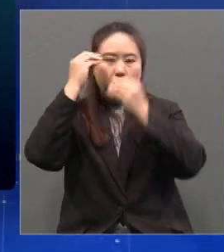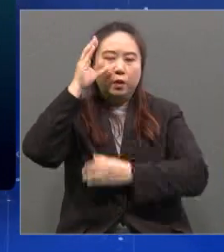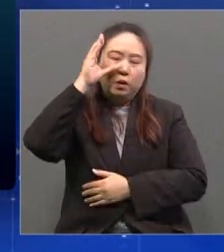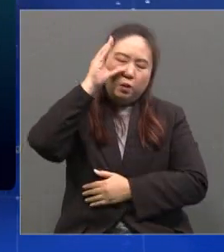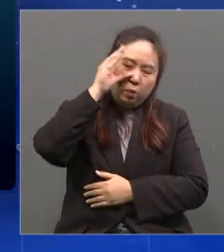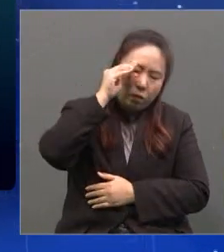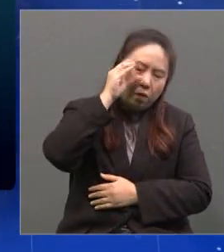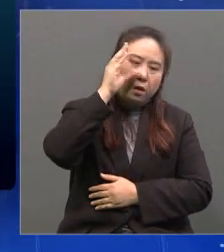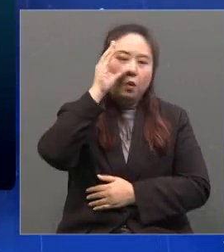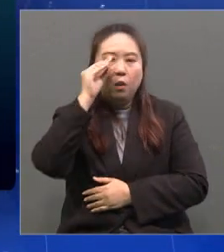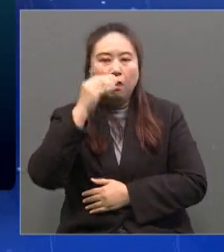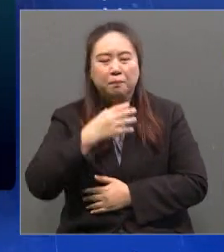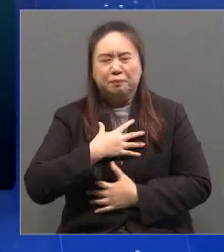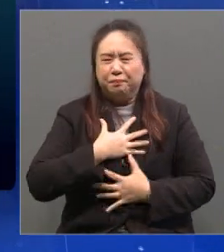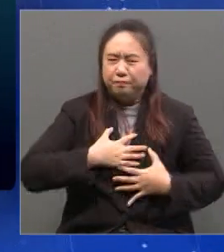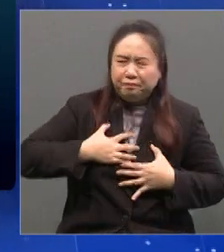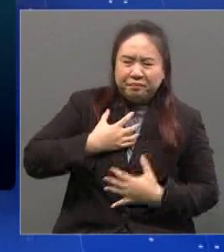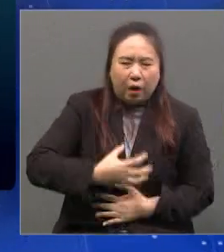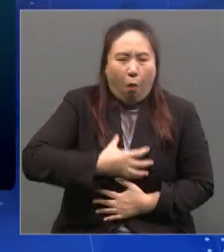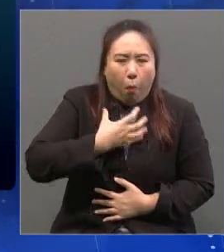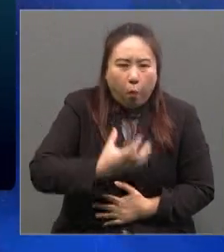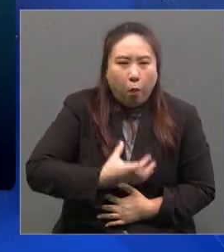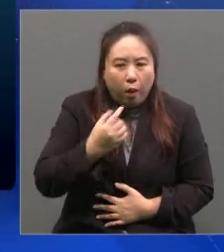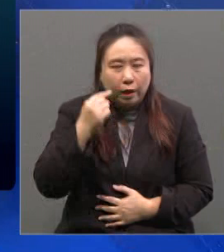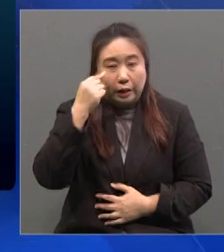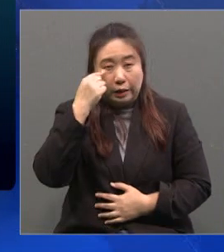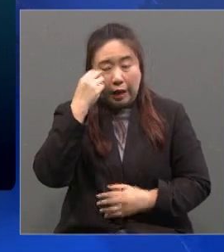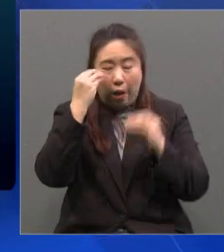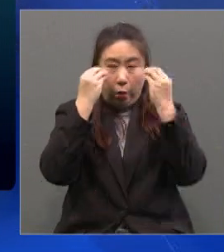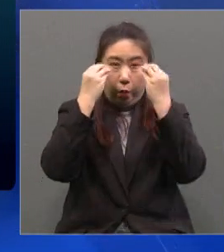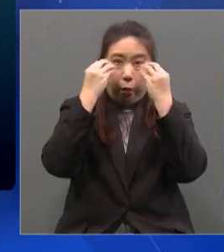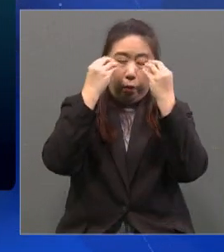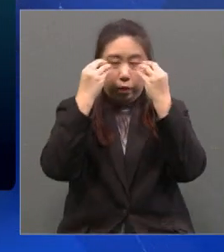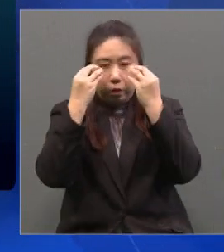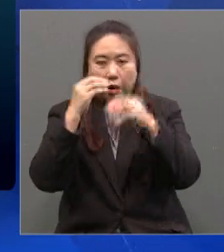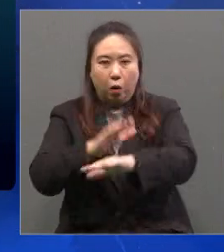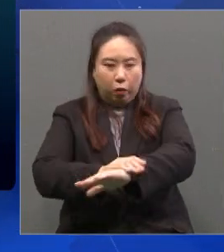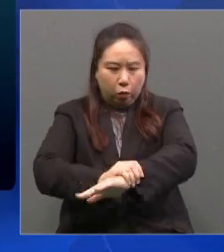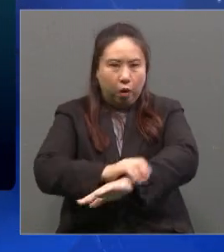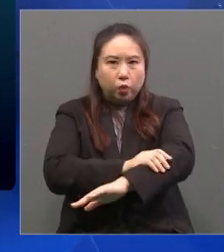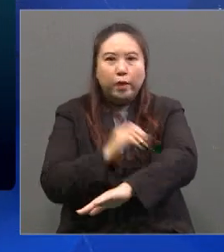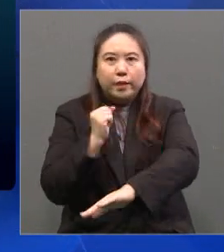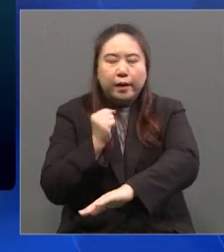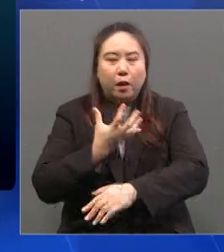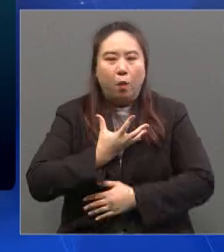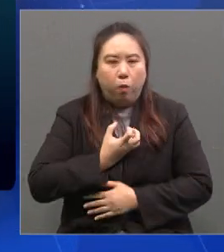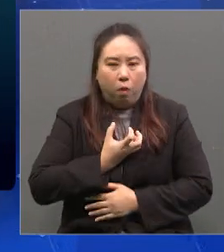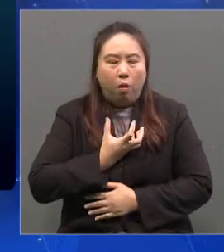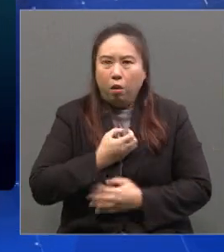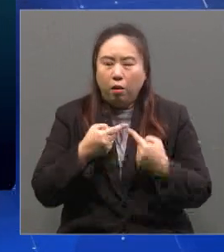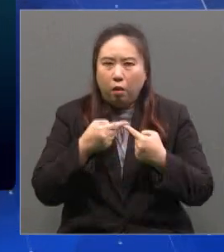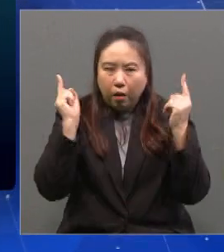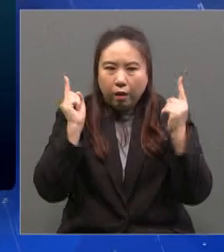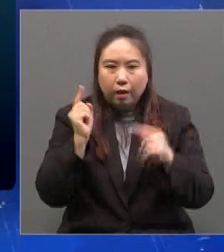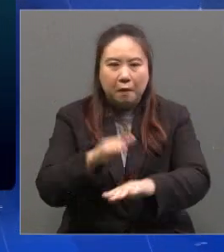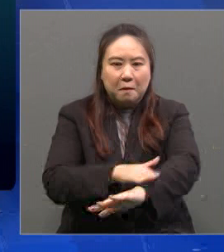คลื่นไส้อาเจียนรูม่านตาขยายตัวเย็นหัวใจเต้นผิดปกติผิวหนังหรือที่บริเวณ